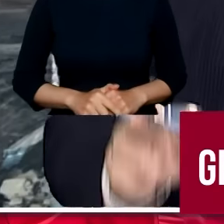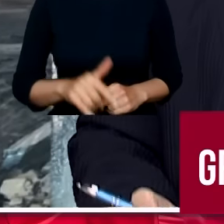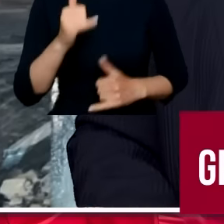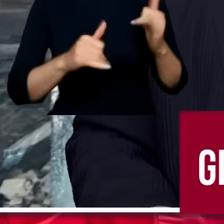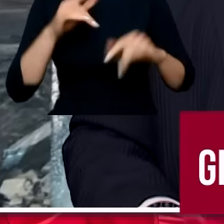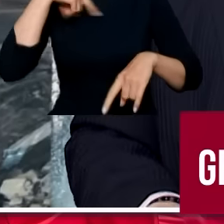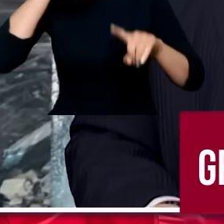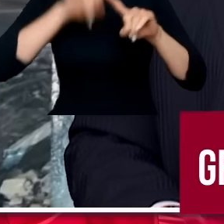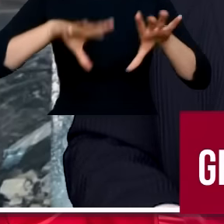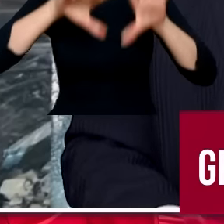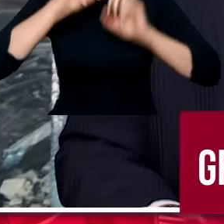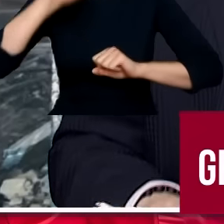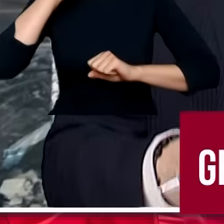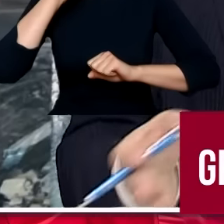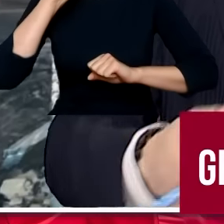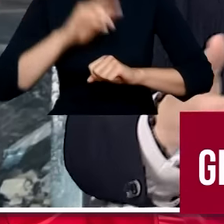to